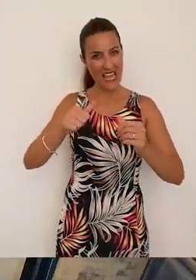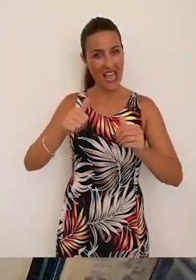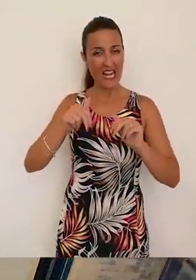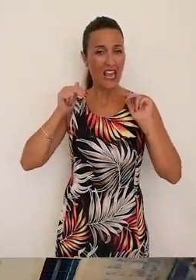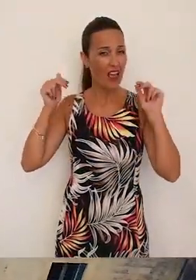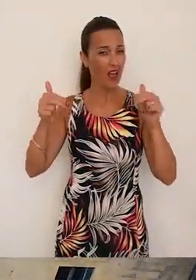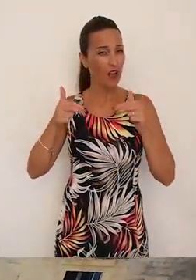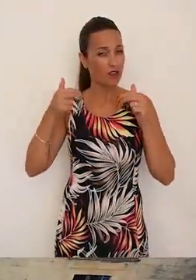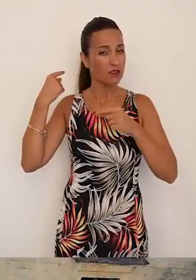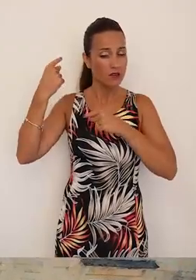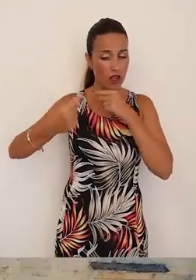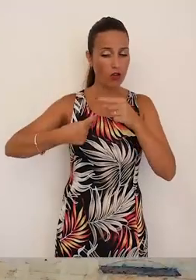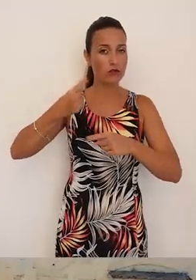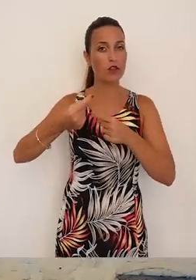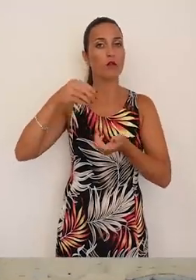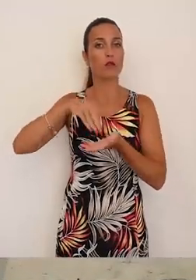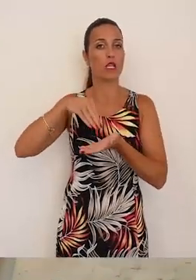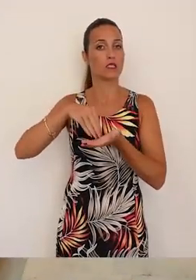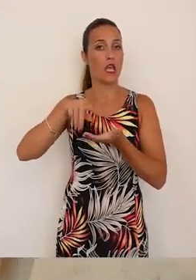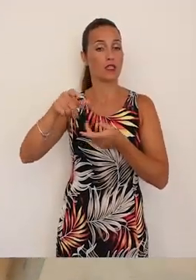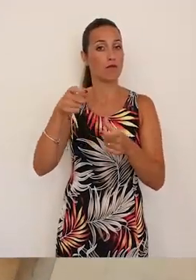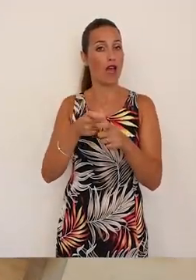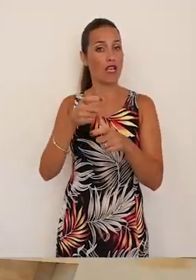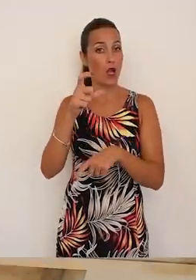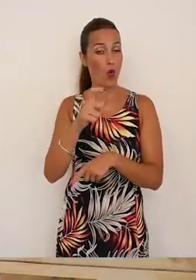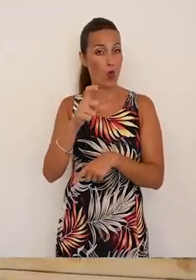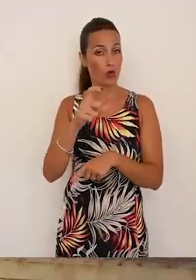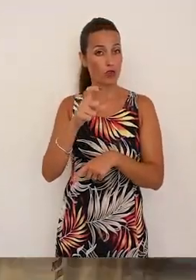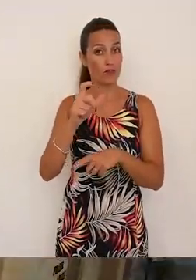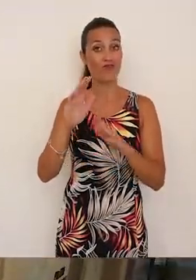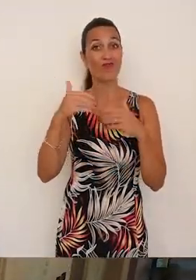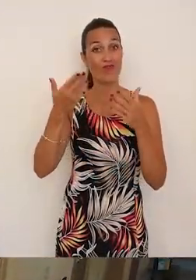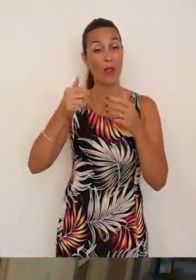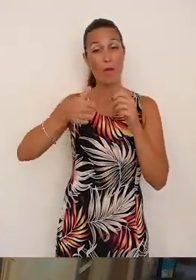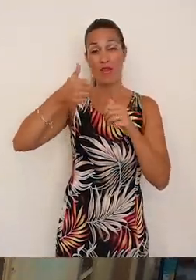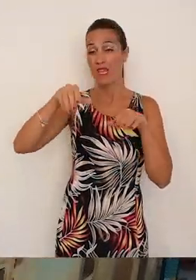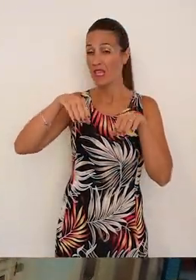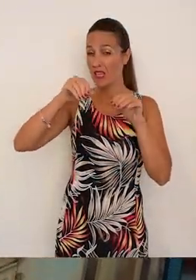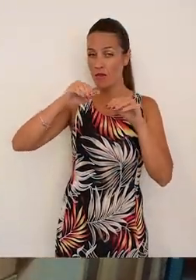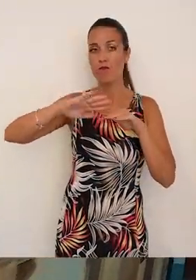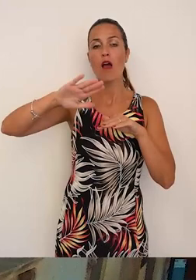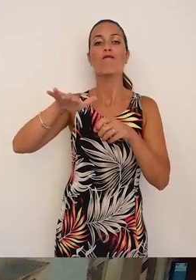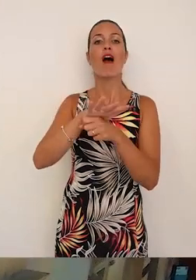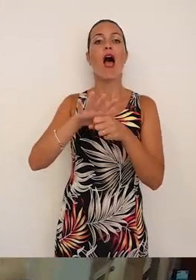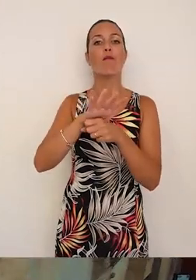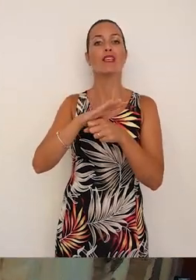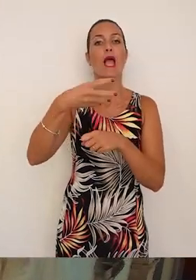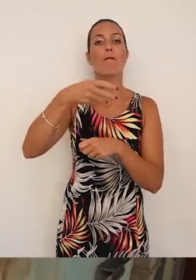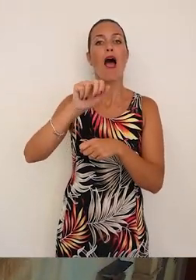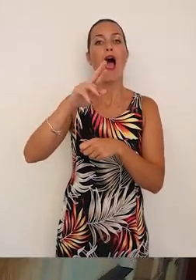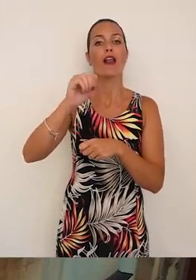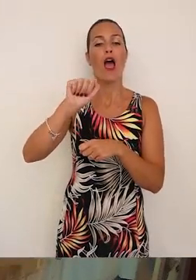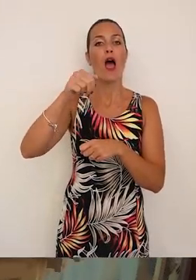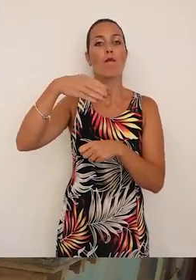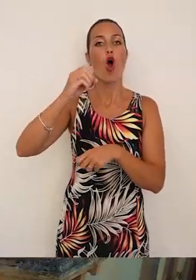Cursi. Il nucleo più antico della struttura fu edificato dalla famiglia dei baroni Maramonte intorno alla metà del